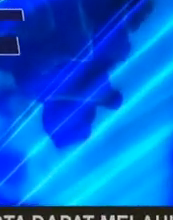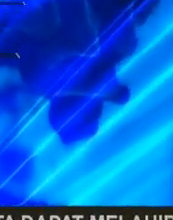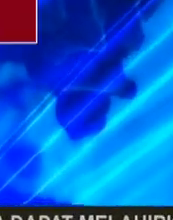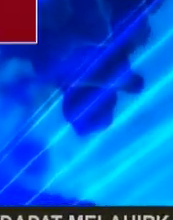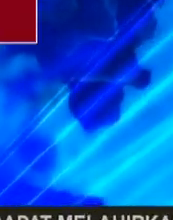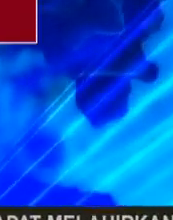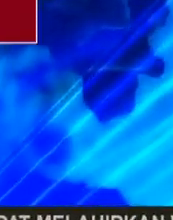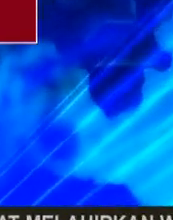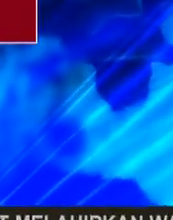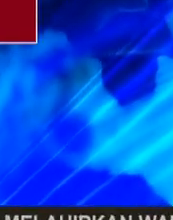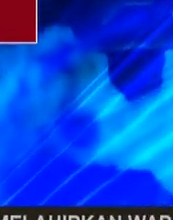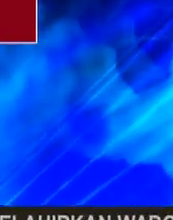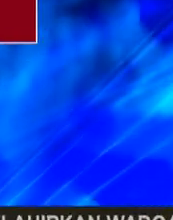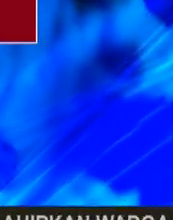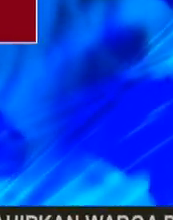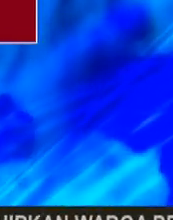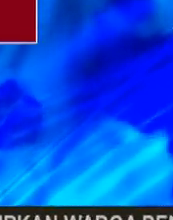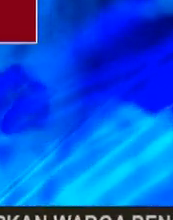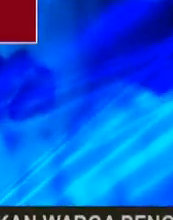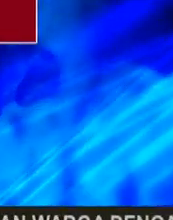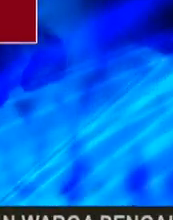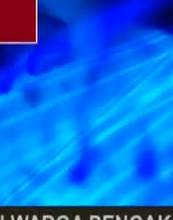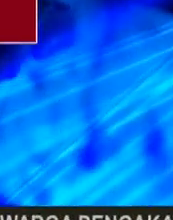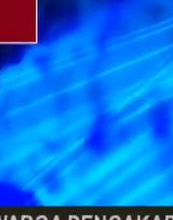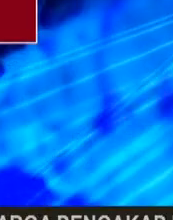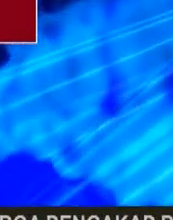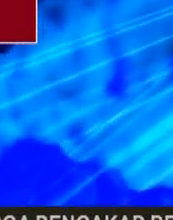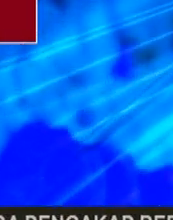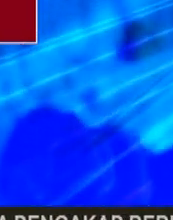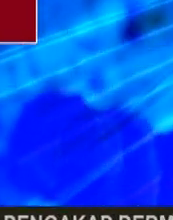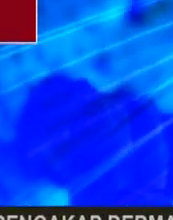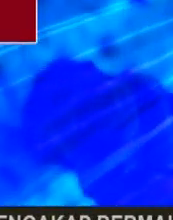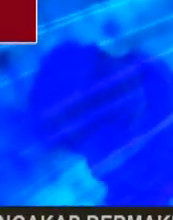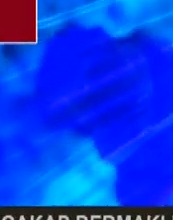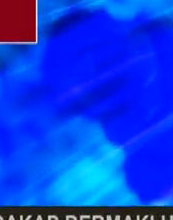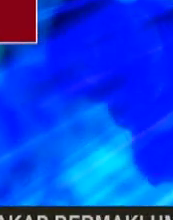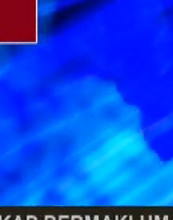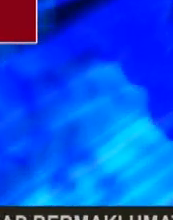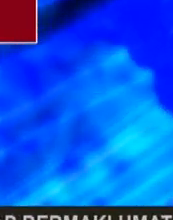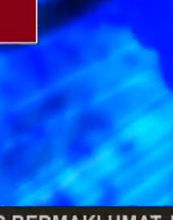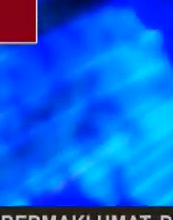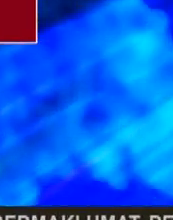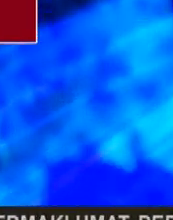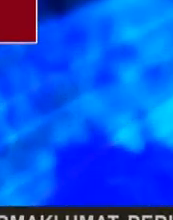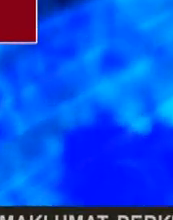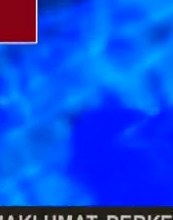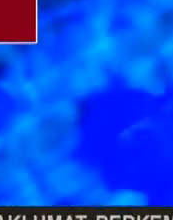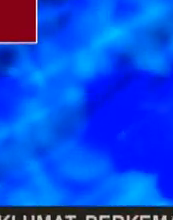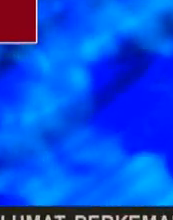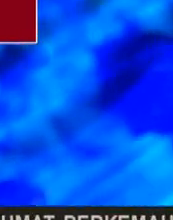the lounge e-cash terakhir jangkitan tempat dan kowe nang kene Dilaporkan pada